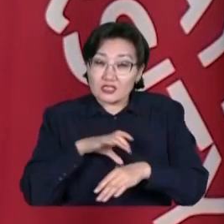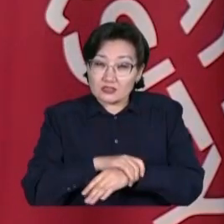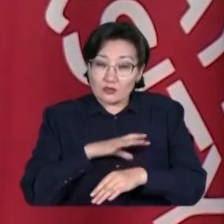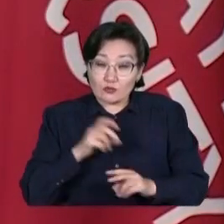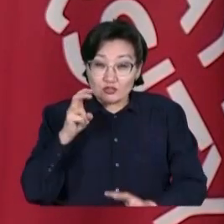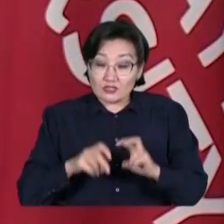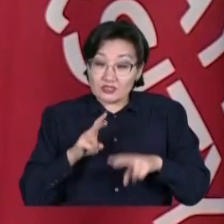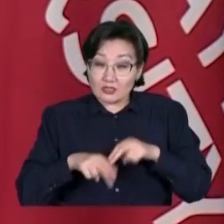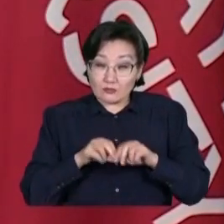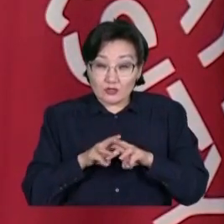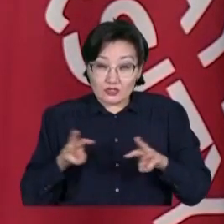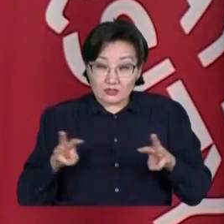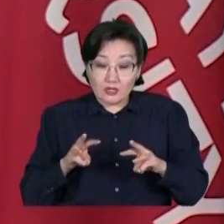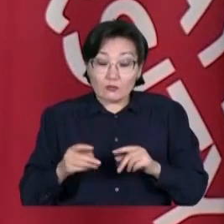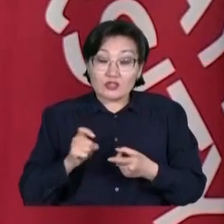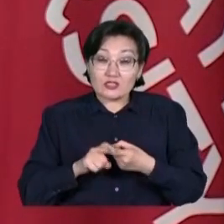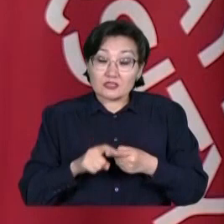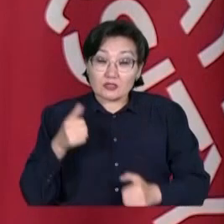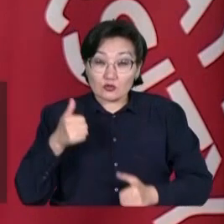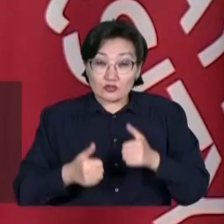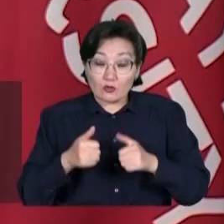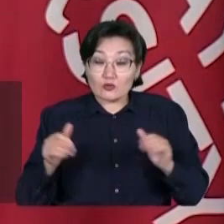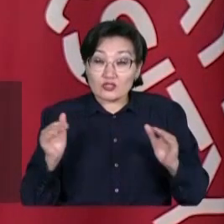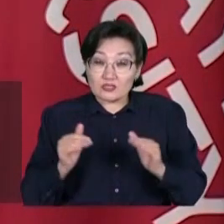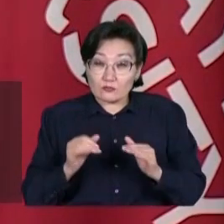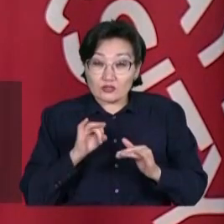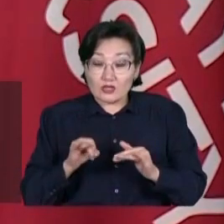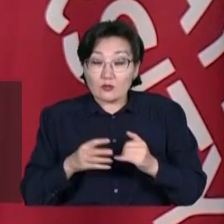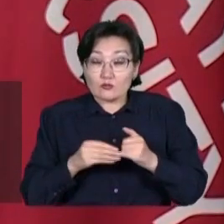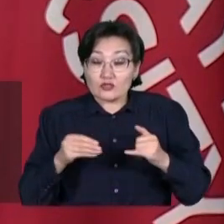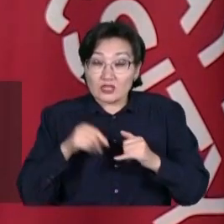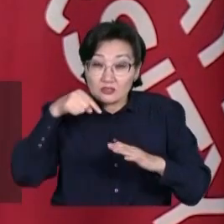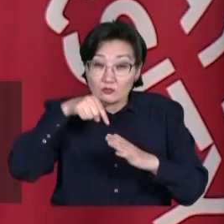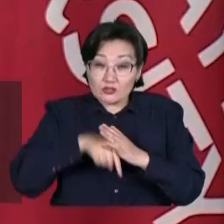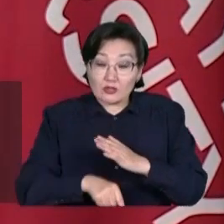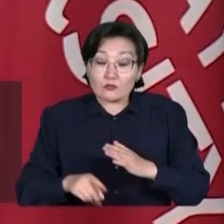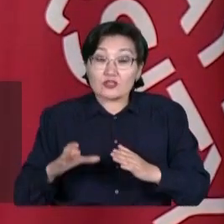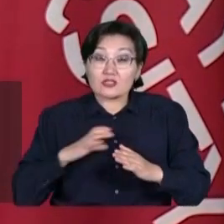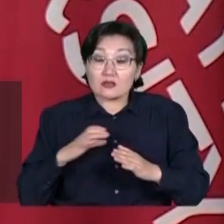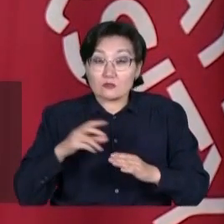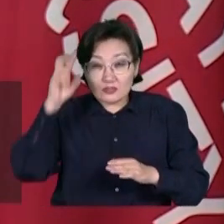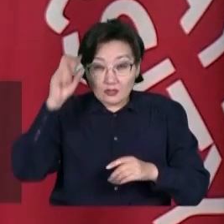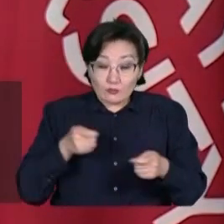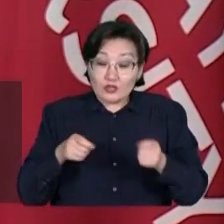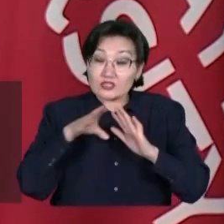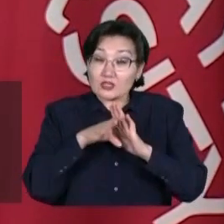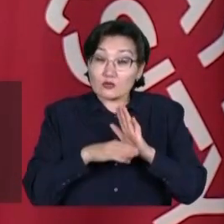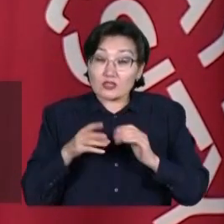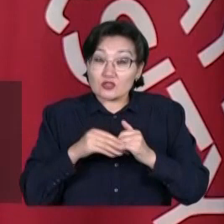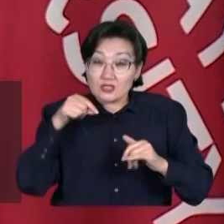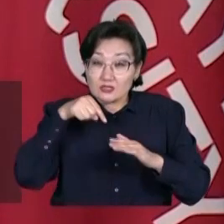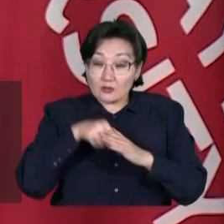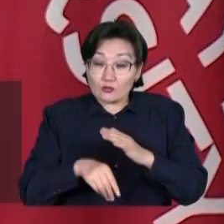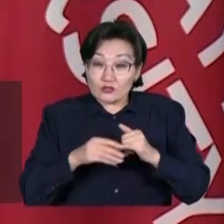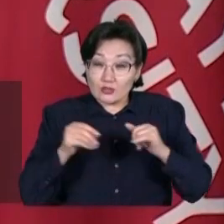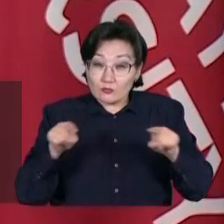Өнеркәсіп және құрылыс министрлігіне қатысты бәсекелестікті шектеу және жер қойнауы қорын мемлекеттік басқару бағдарламасына жер қойнауы